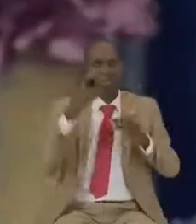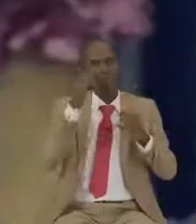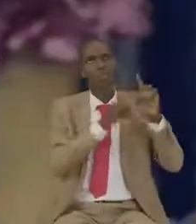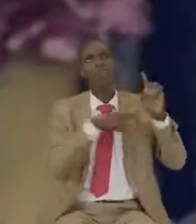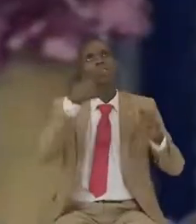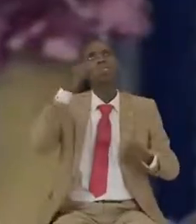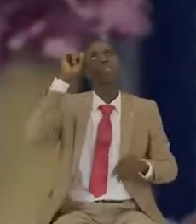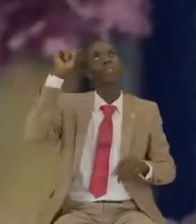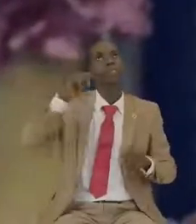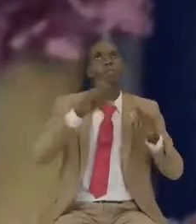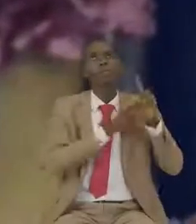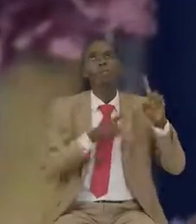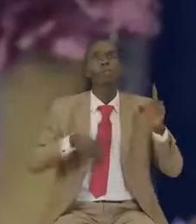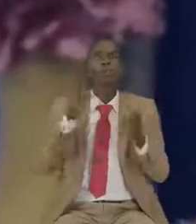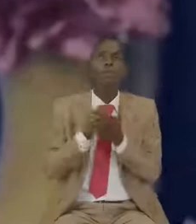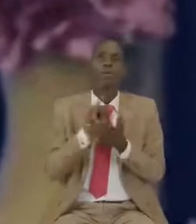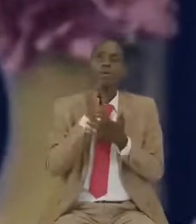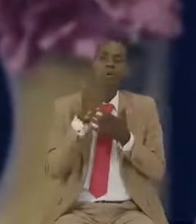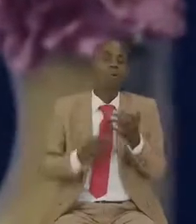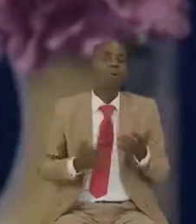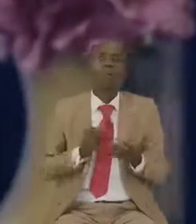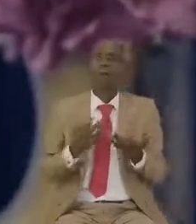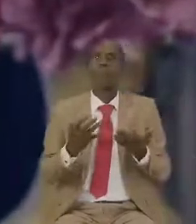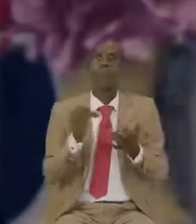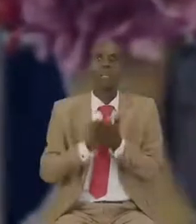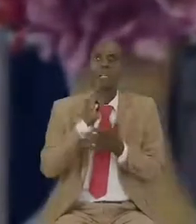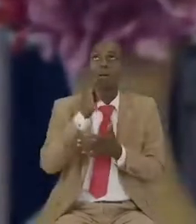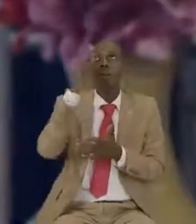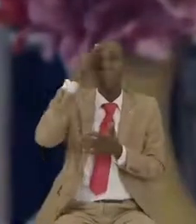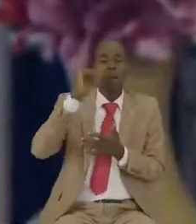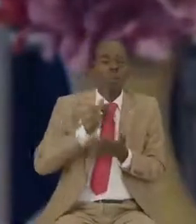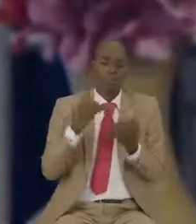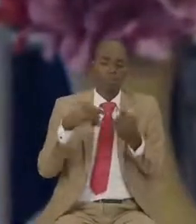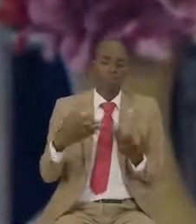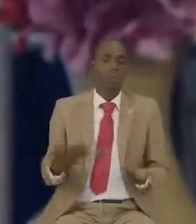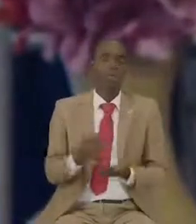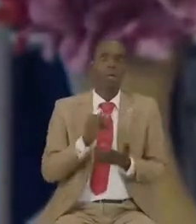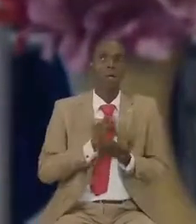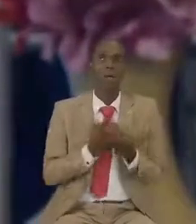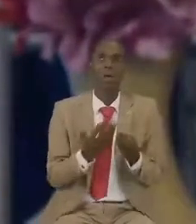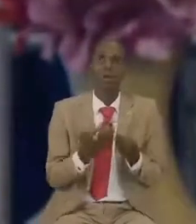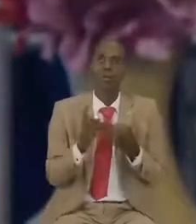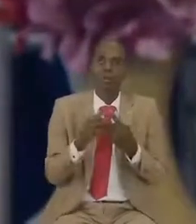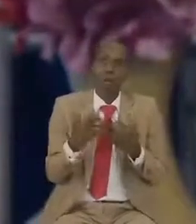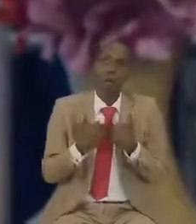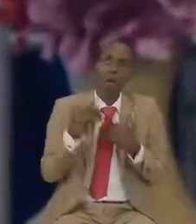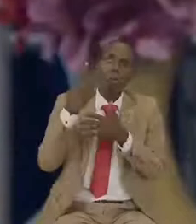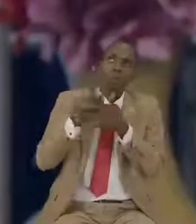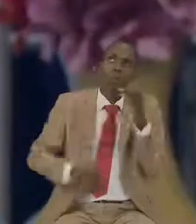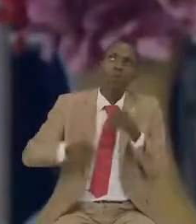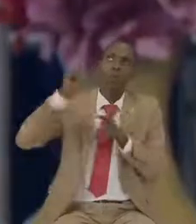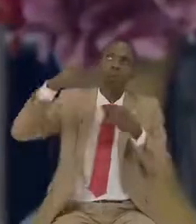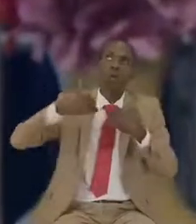comme vous décidez pour le Seigneur, disant « Seigneur, c'est ce que je veux, c'est pourquoi je suis venu, je veux